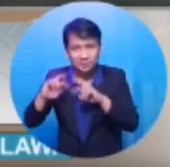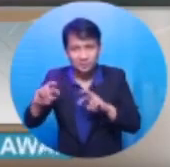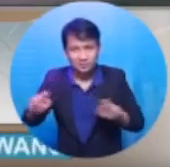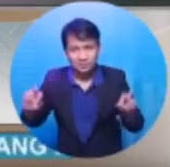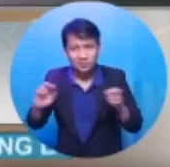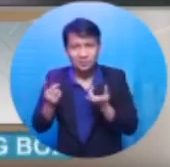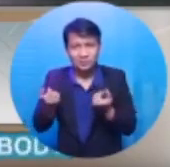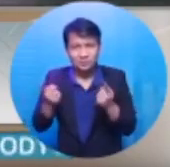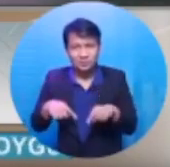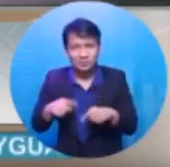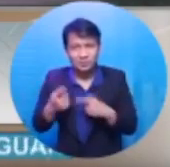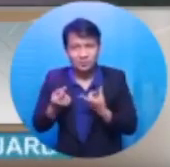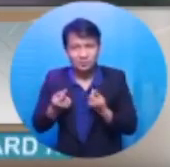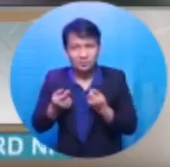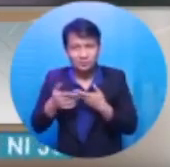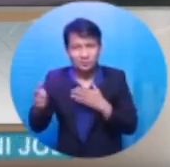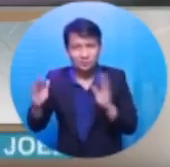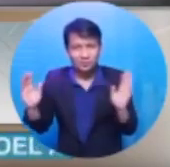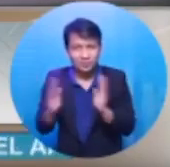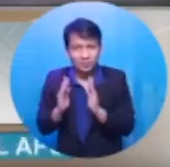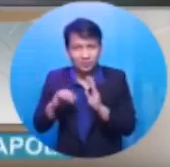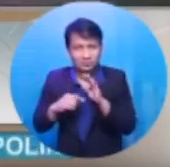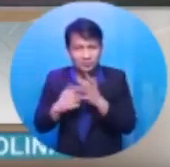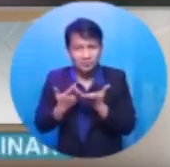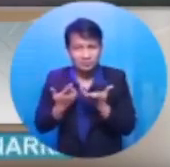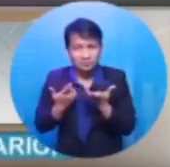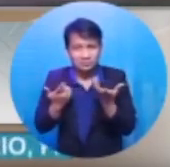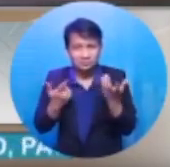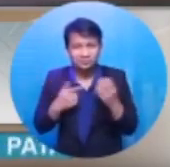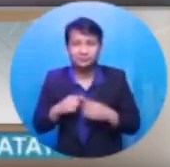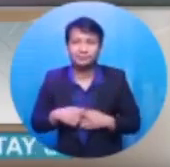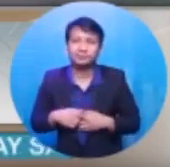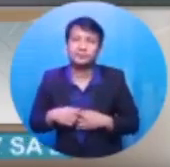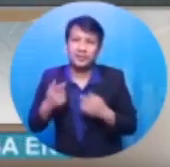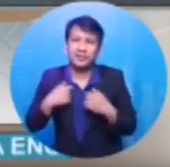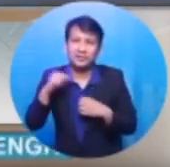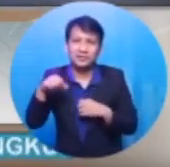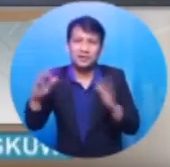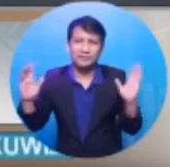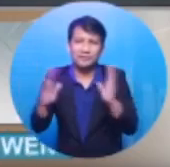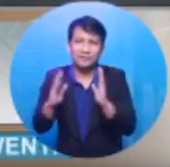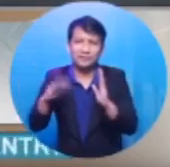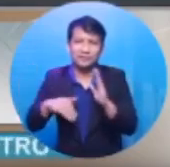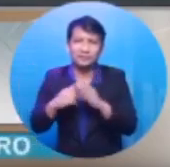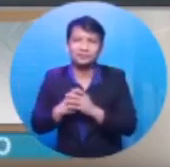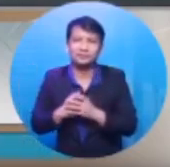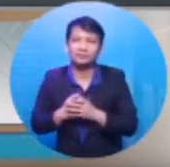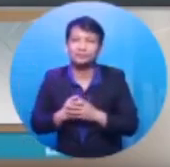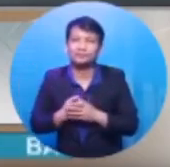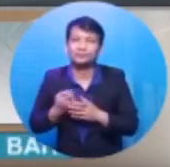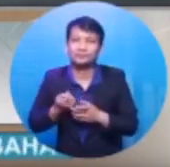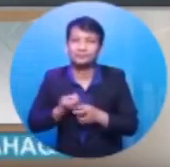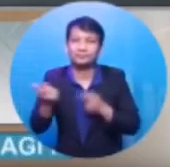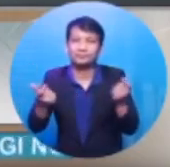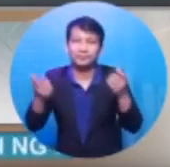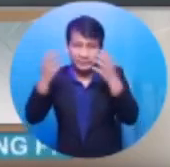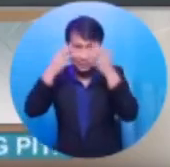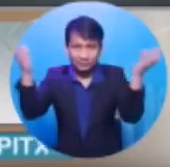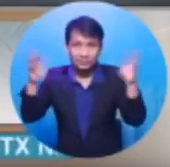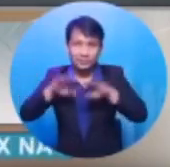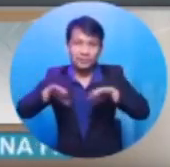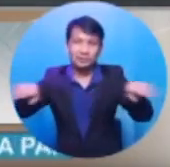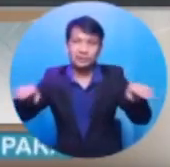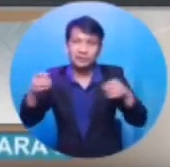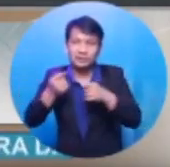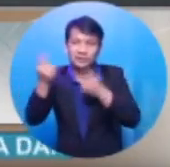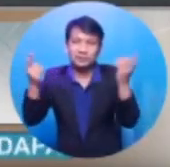ginawang investigasyon? At meron na bang pag-aharap na naganap? May nangyari pong pag-aharap, tapos ni-reset namin. Parehas po po mahinig kasi.